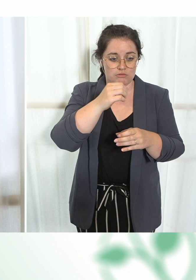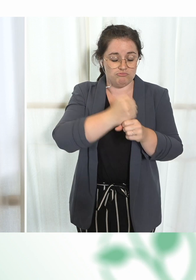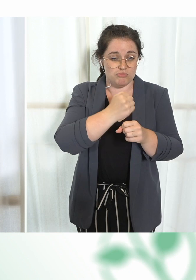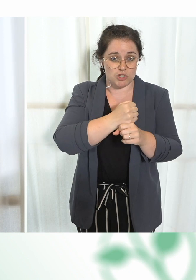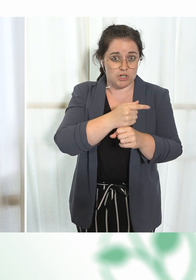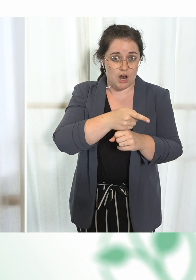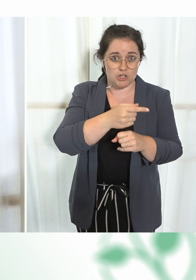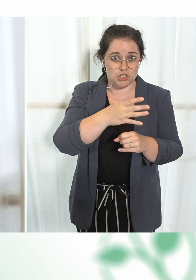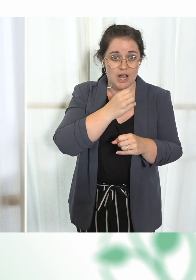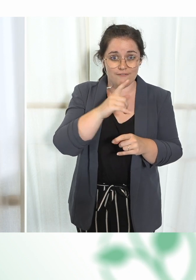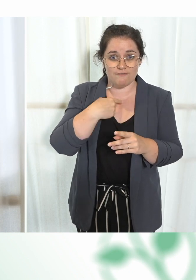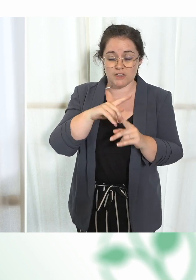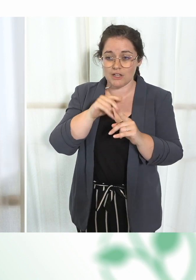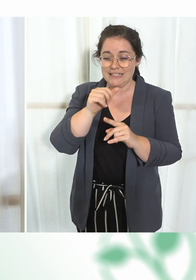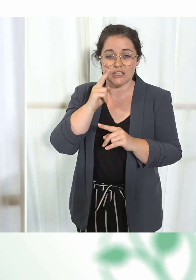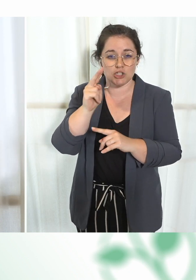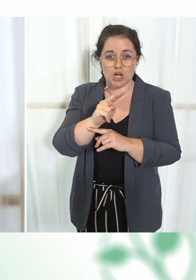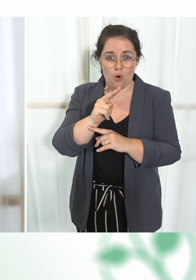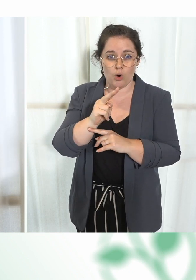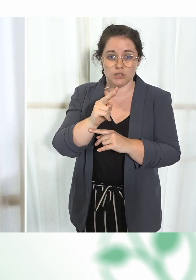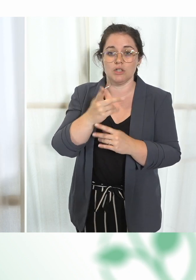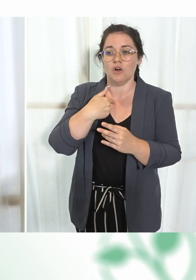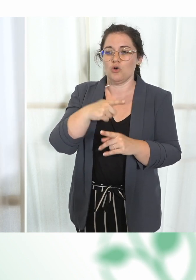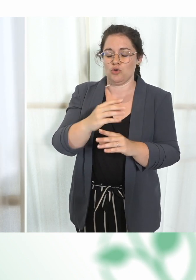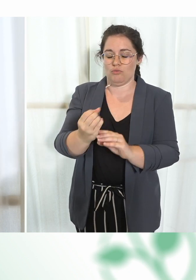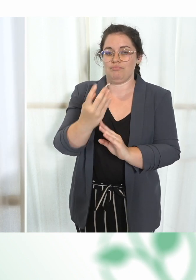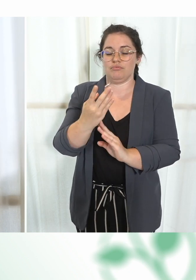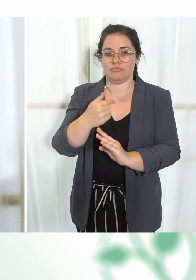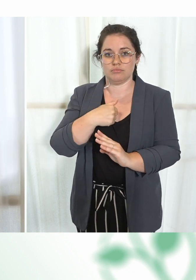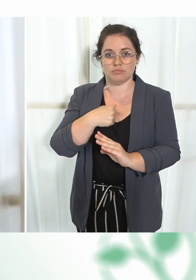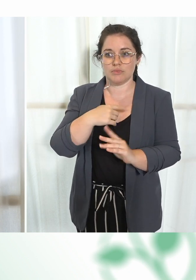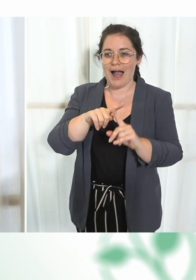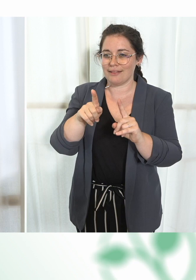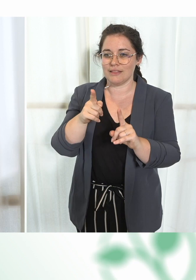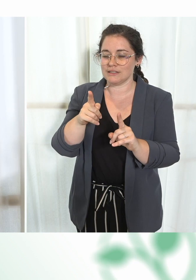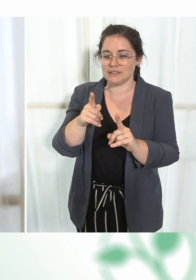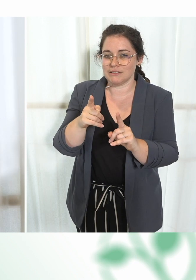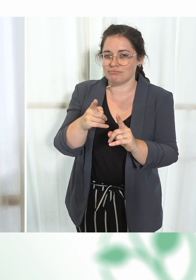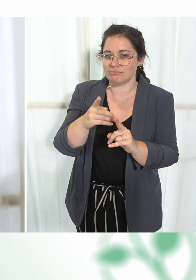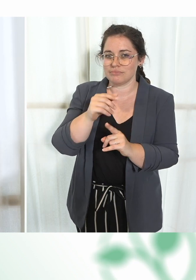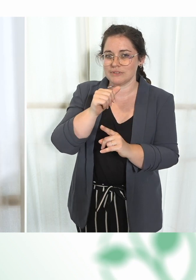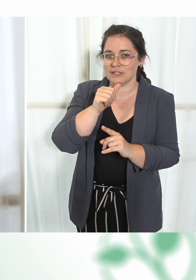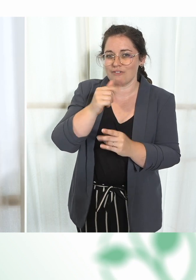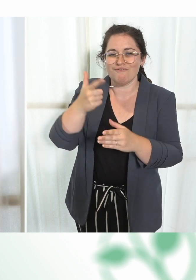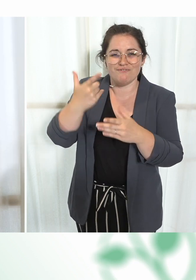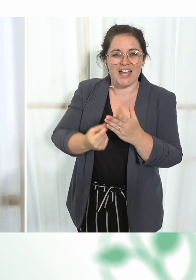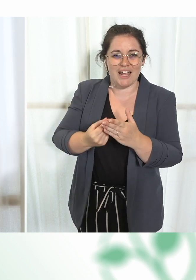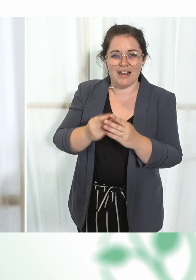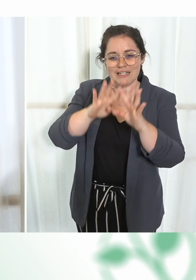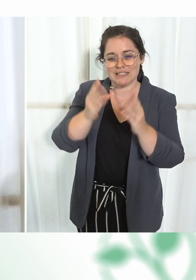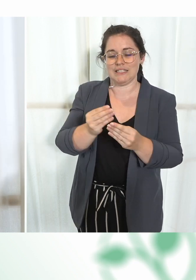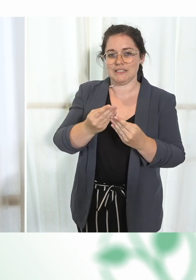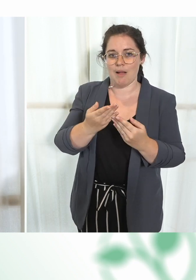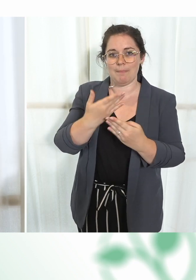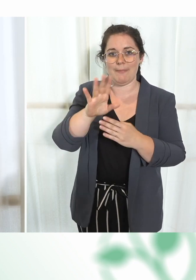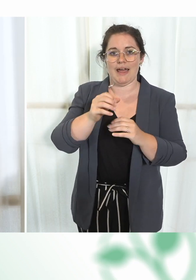hinschaut. Und ich glaube, das sind so Inputs, die man kriegt, die man einfach anders vermissen würde und die uns insgesamt weiterbringen als Unternehmen.